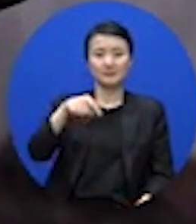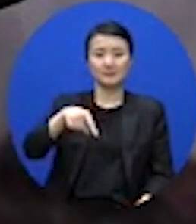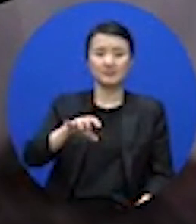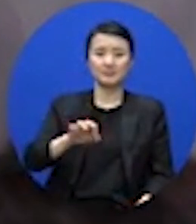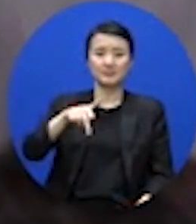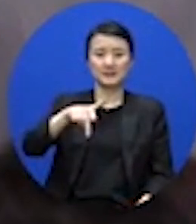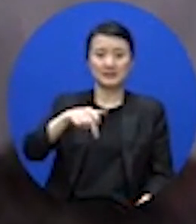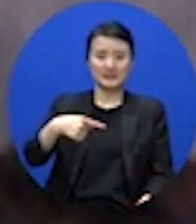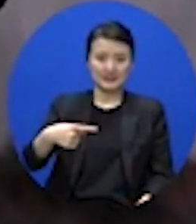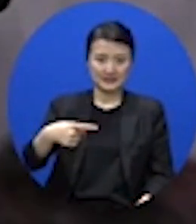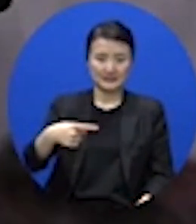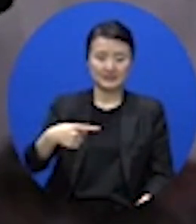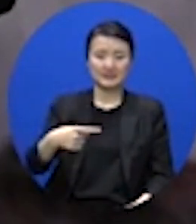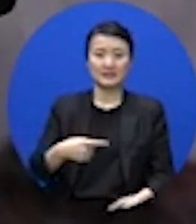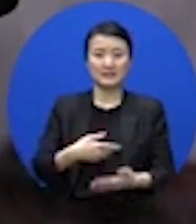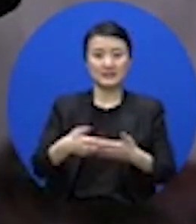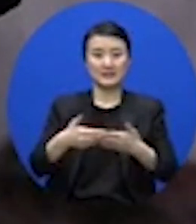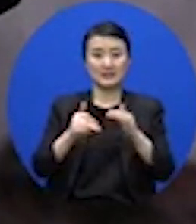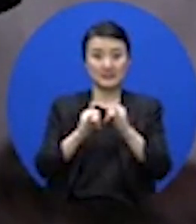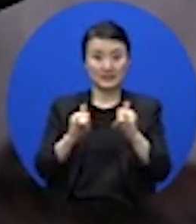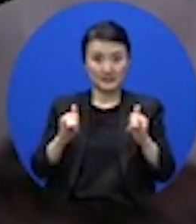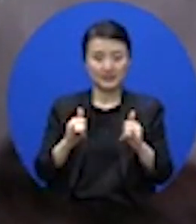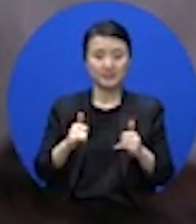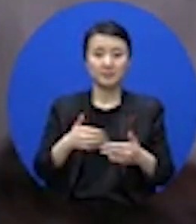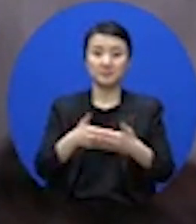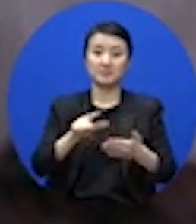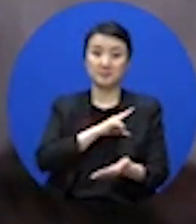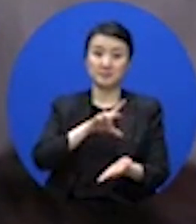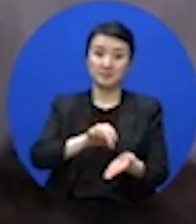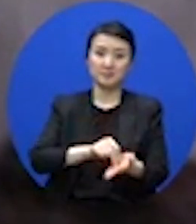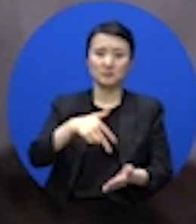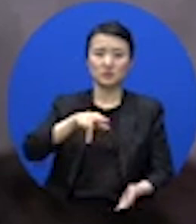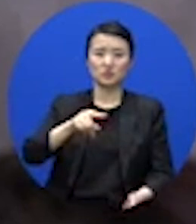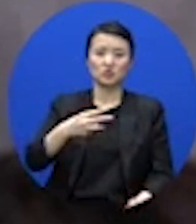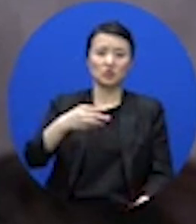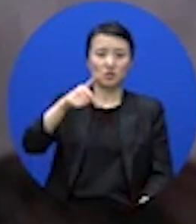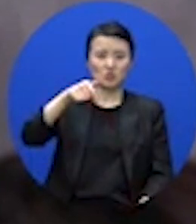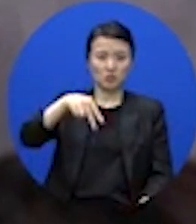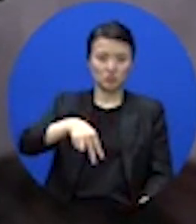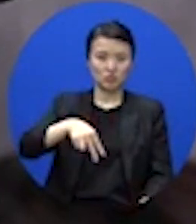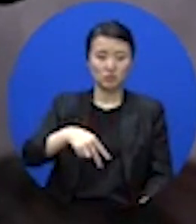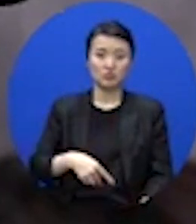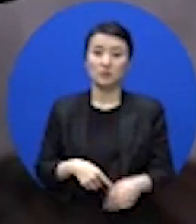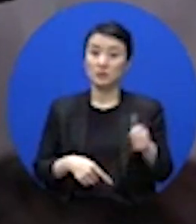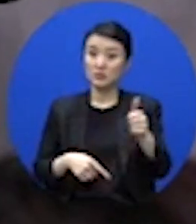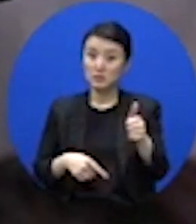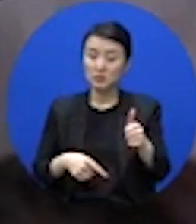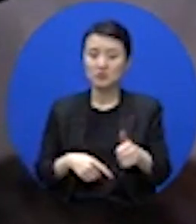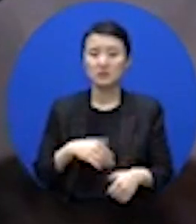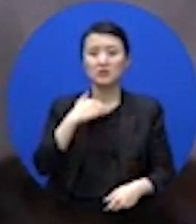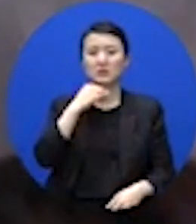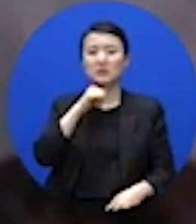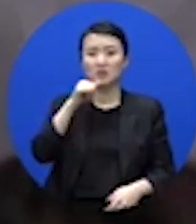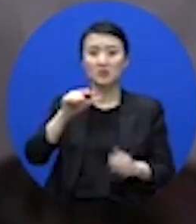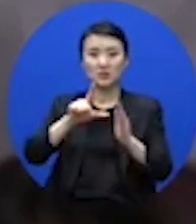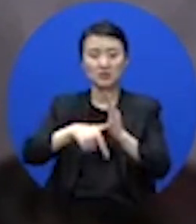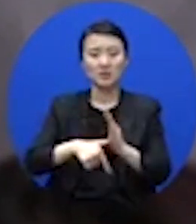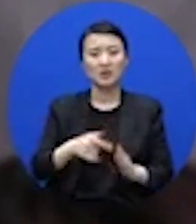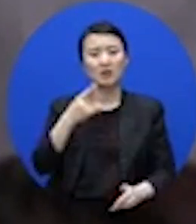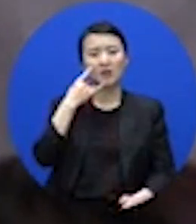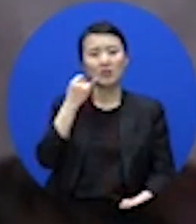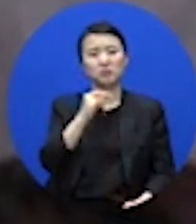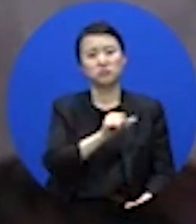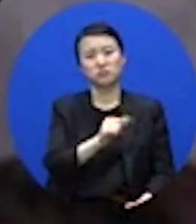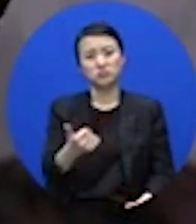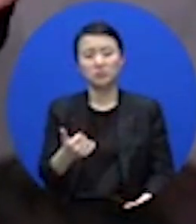절규죠. 뭉크는요, 5살 때 엄마가 돌아가셨어요. 그래서 굉장히 공황에 시달렸어요.